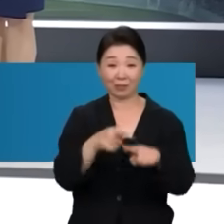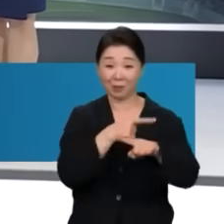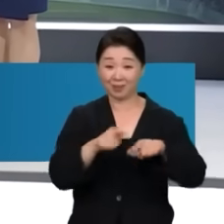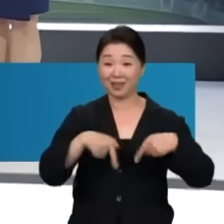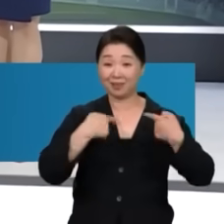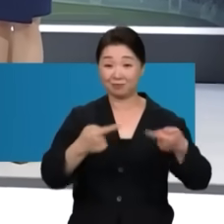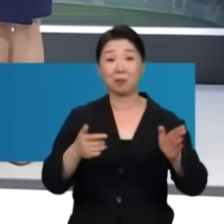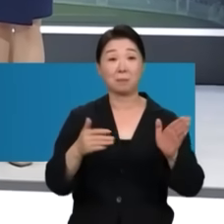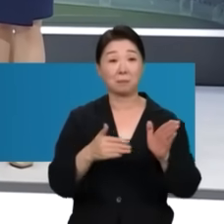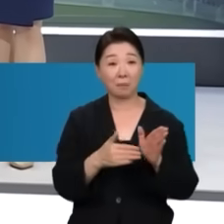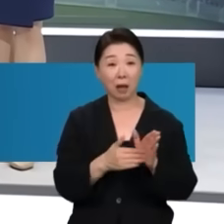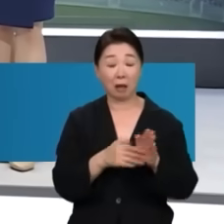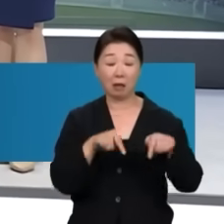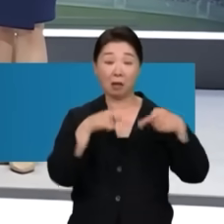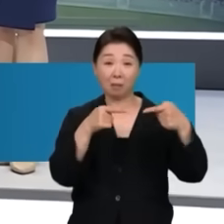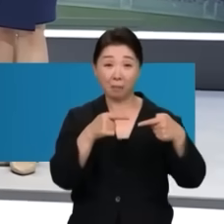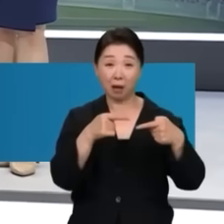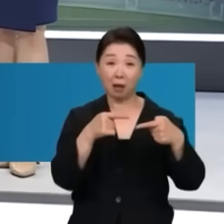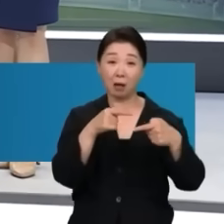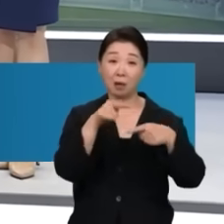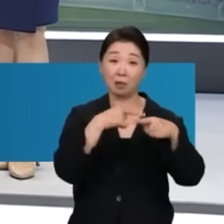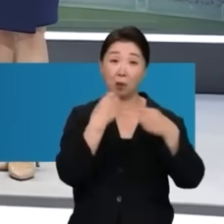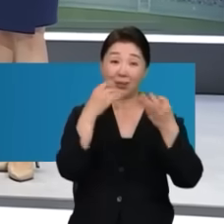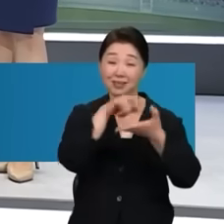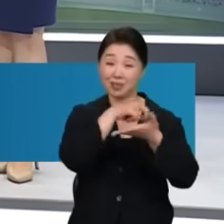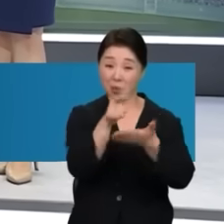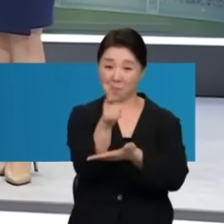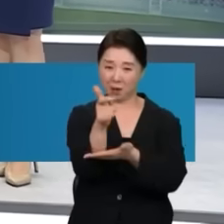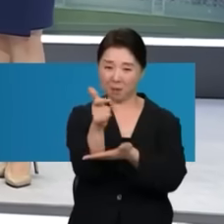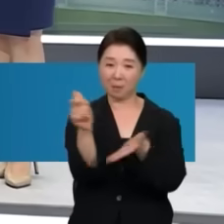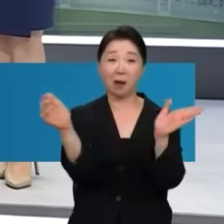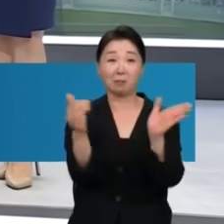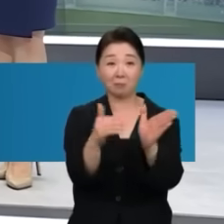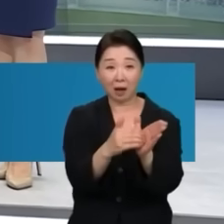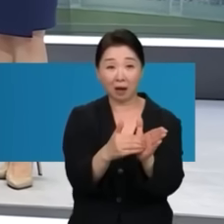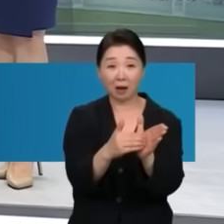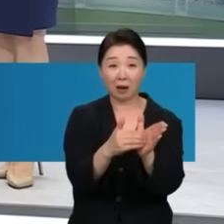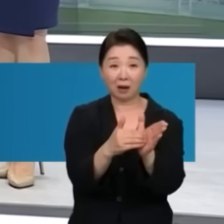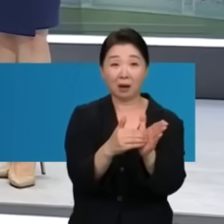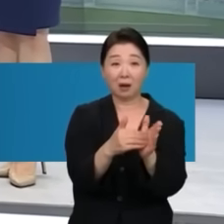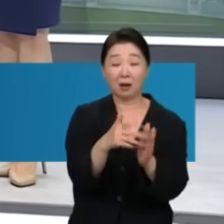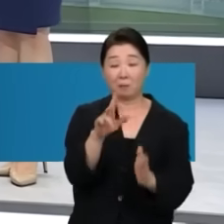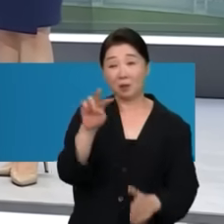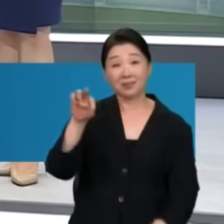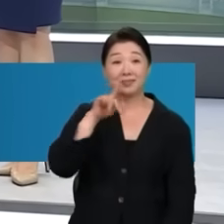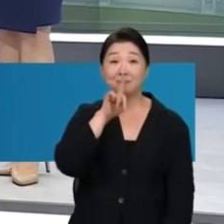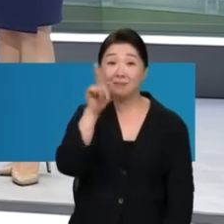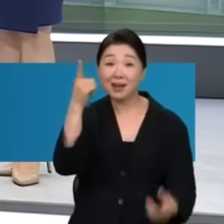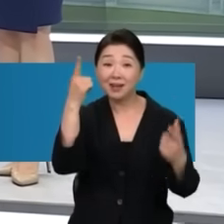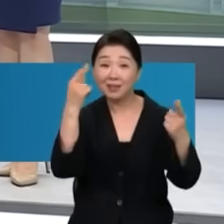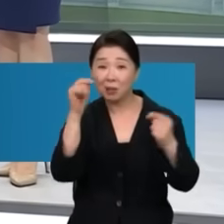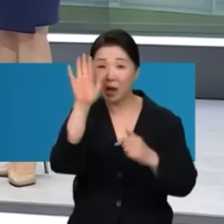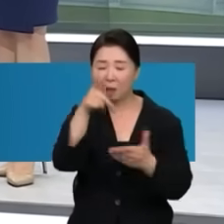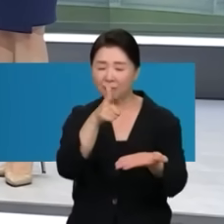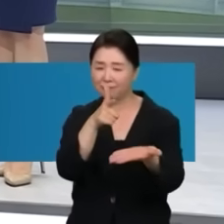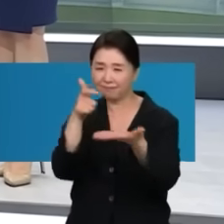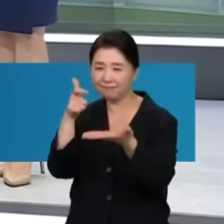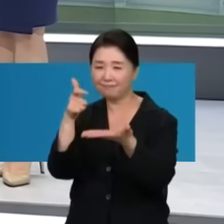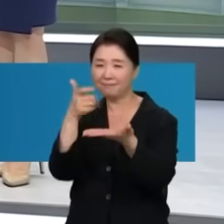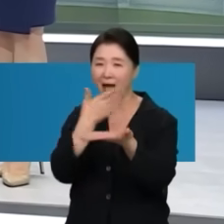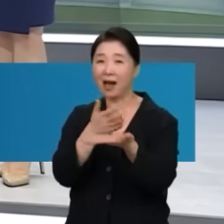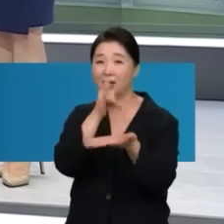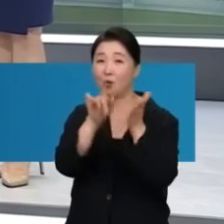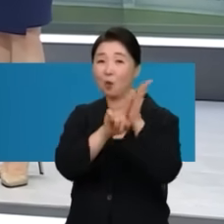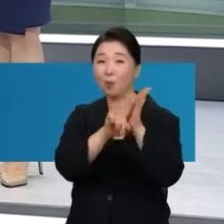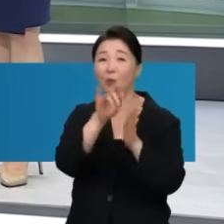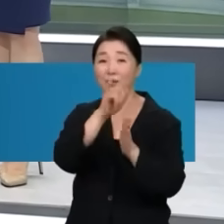출전했습니다 나가자마자 대회 신기록을 썼는데요 테슬라 최고 경영자 머스크의 말처럼 앞으로 사격을 알릴